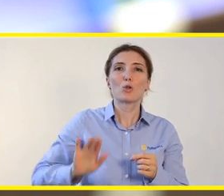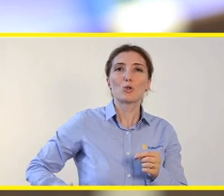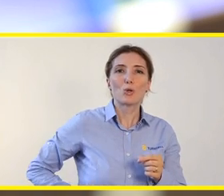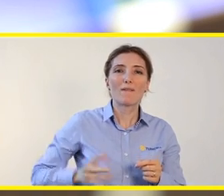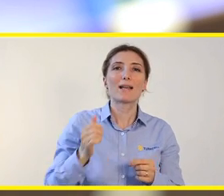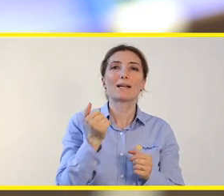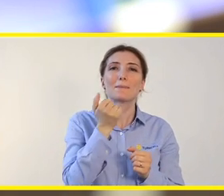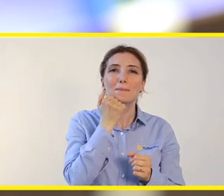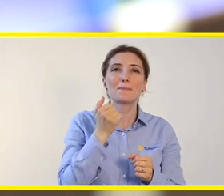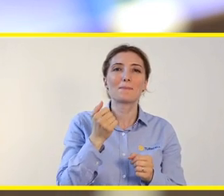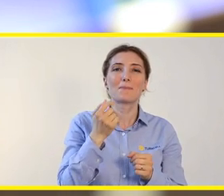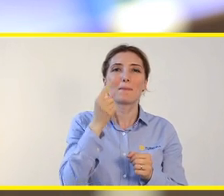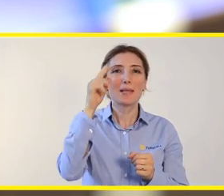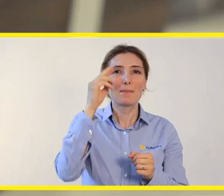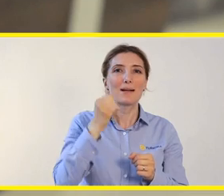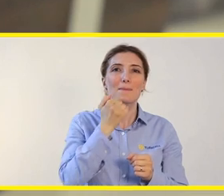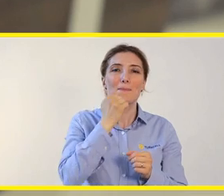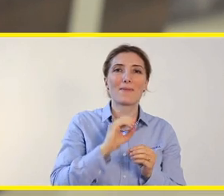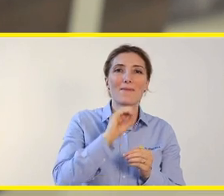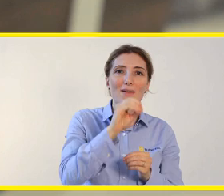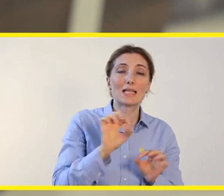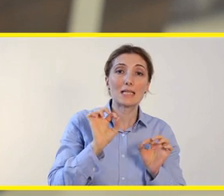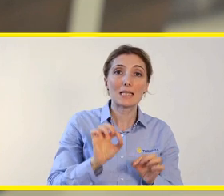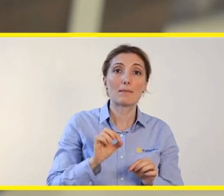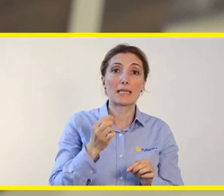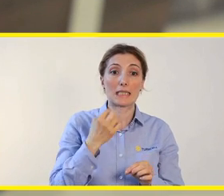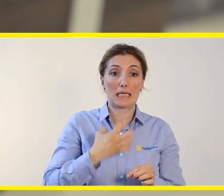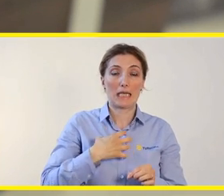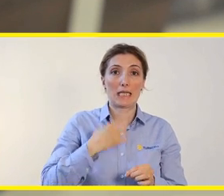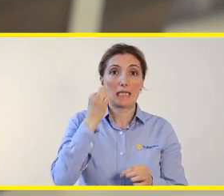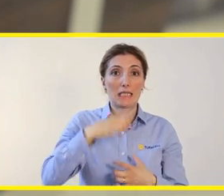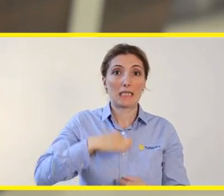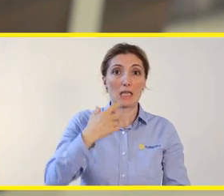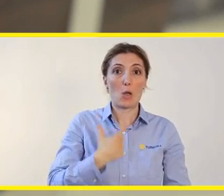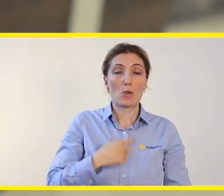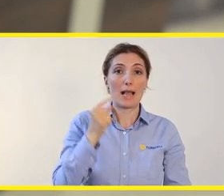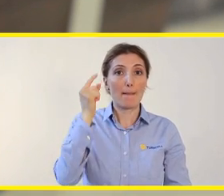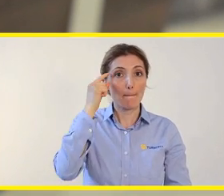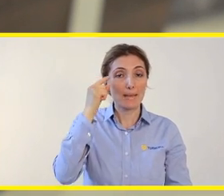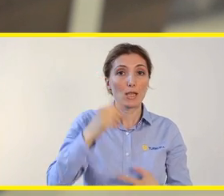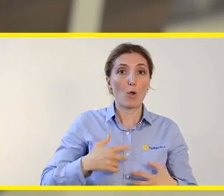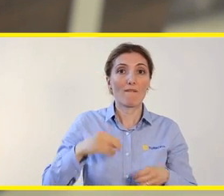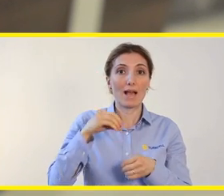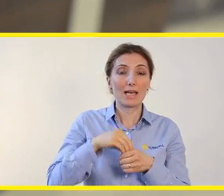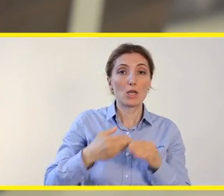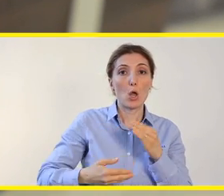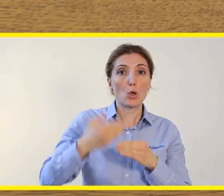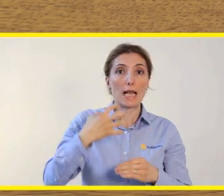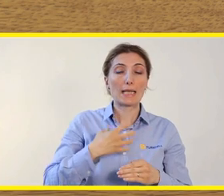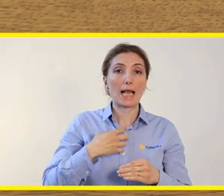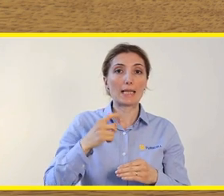için bir yabancıya verdiğiniz durumlarda kişisel bilgilerinizin güvenliği için önceden belirlediğiniz kullanıcı profilleri